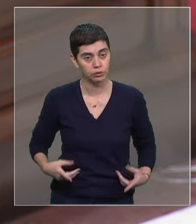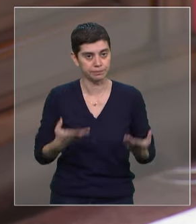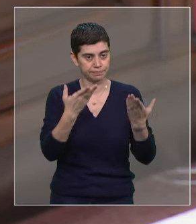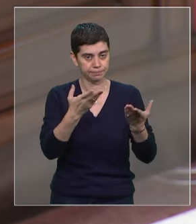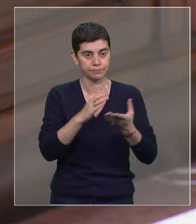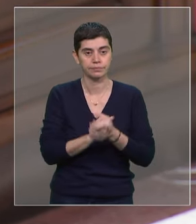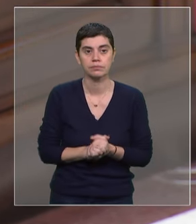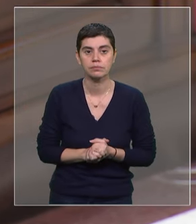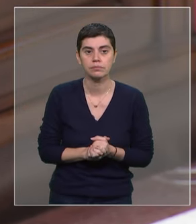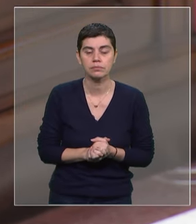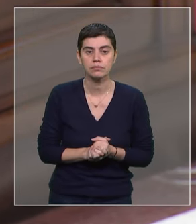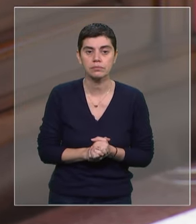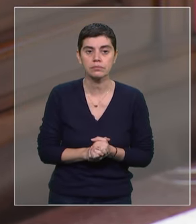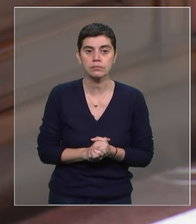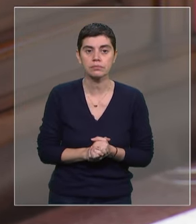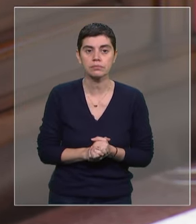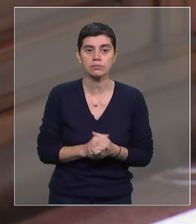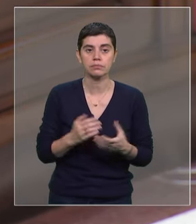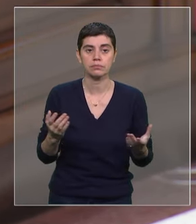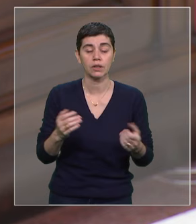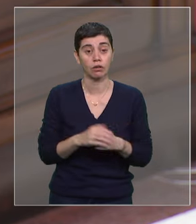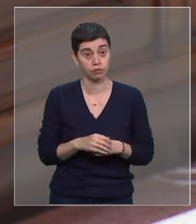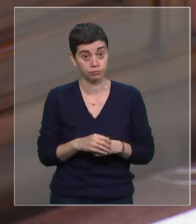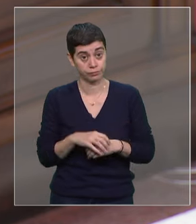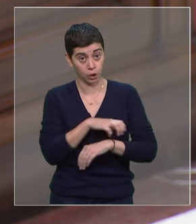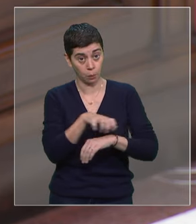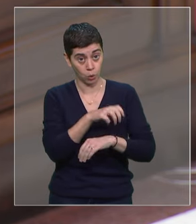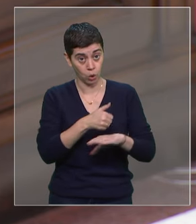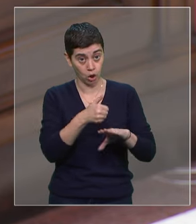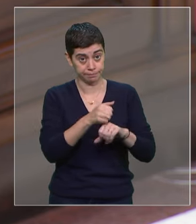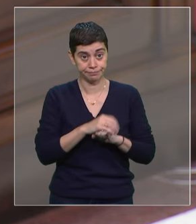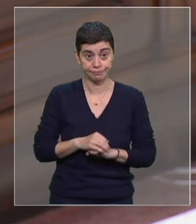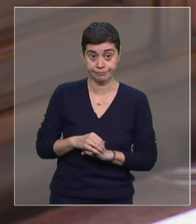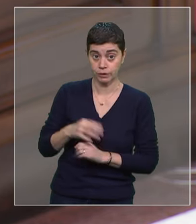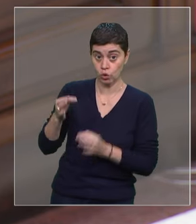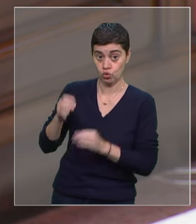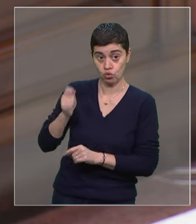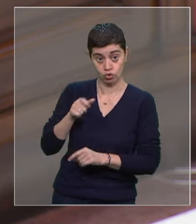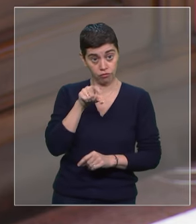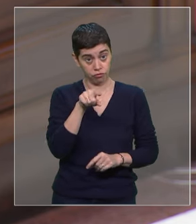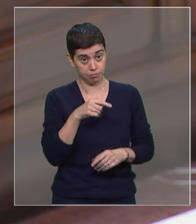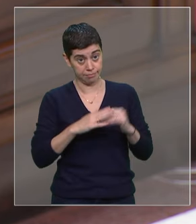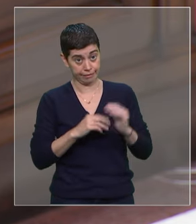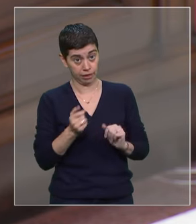Bernalicis, vous n'êtes ni procureur ni juge.